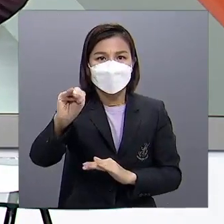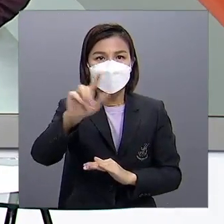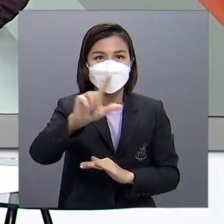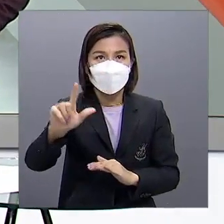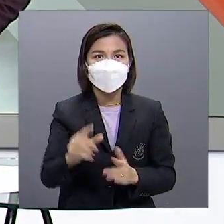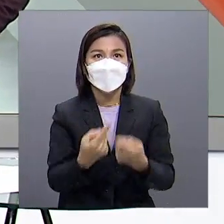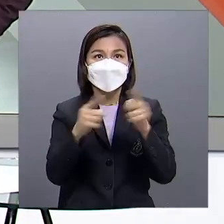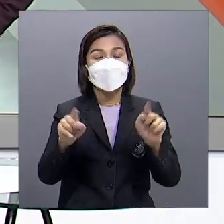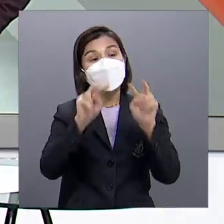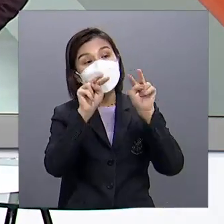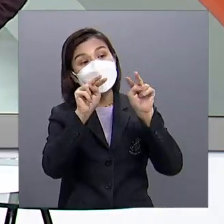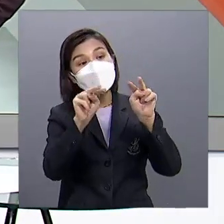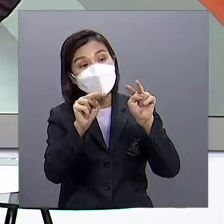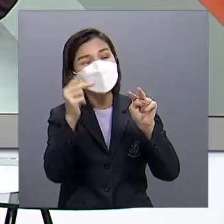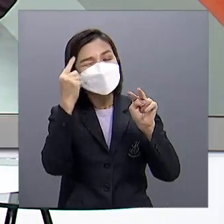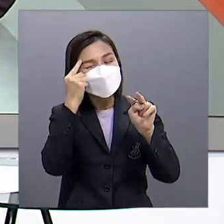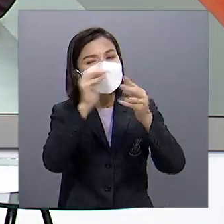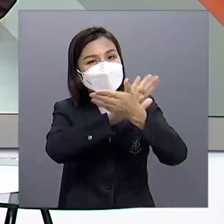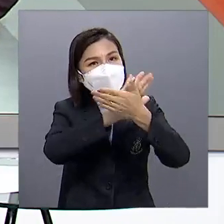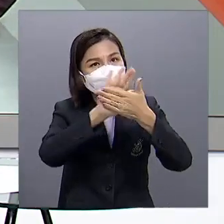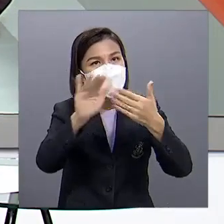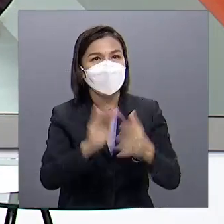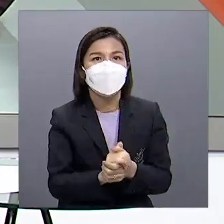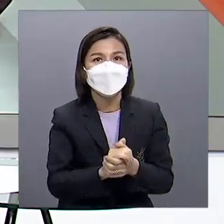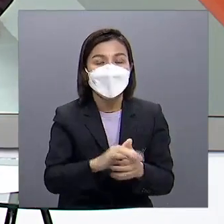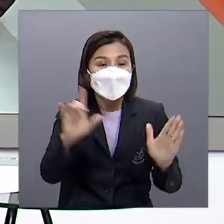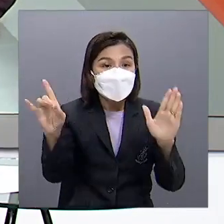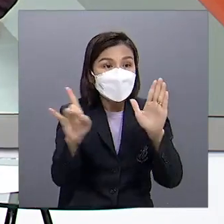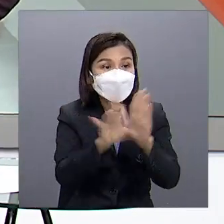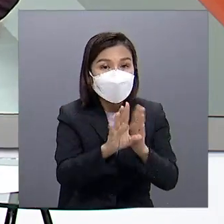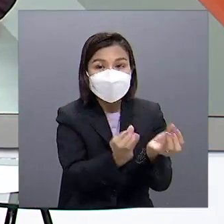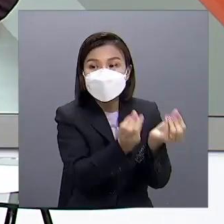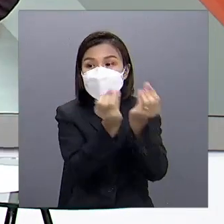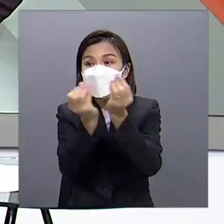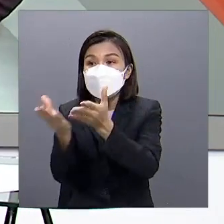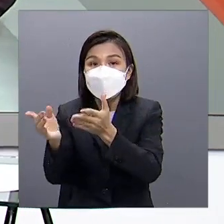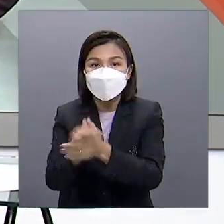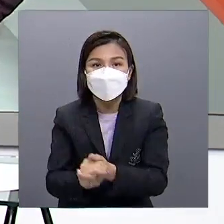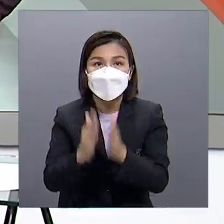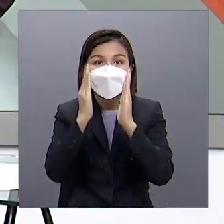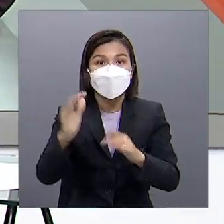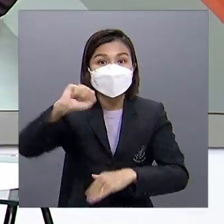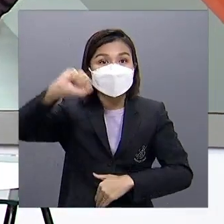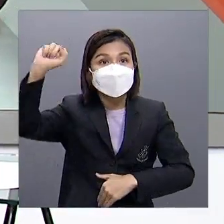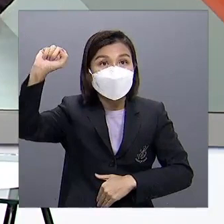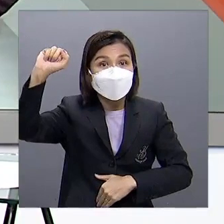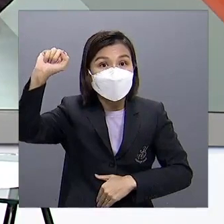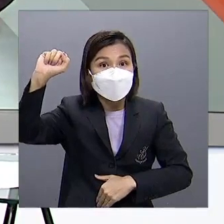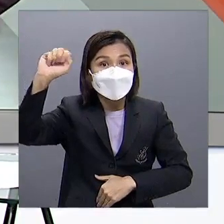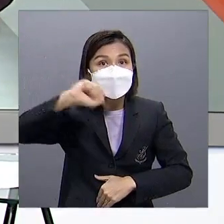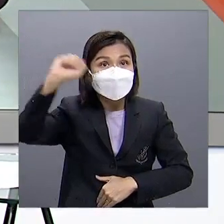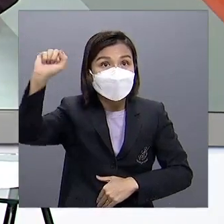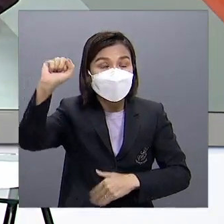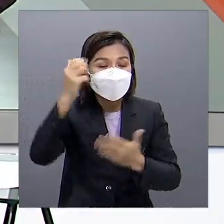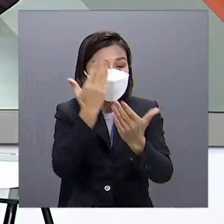ดีใช่ไหมครับกระทั่งมาถึงเวลาส่งมอบนี่แหละครับภาพที่เกิดขึ้นผู้ชนะประมูลเขาบอกว่าไม่สามารถรับมอบได้จริงๆคุ